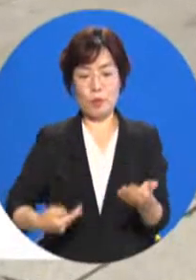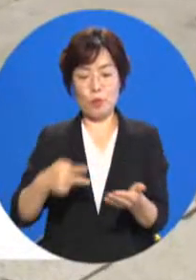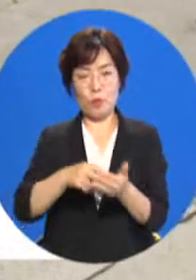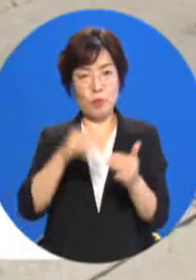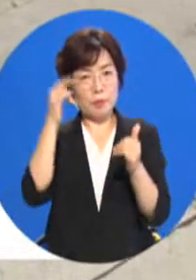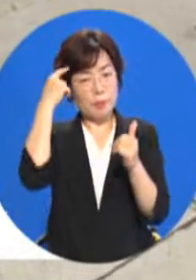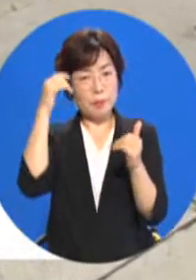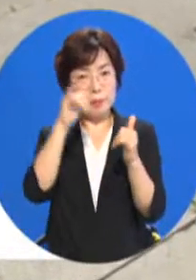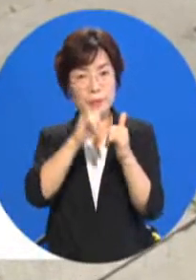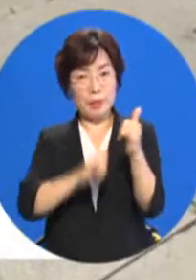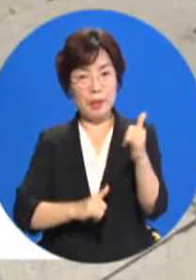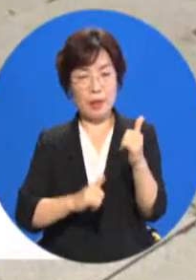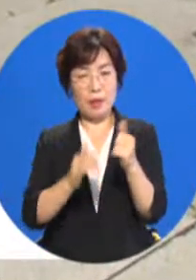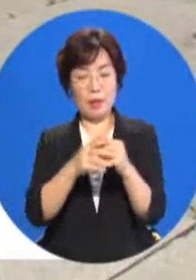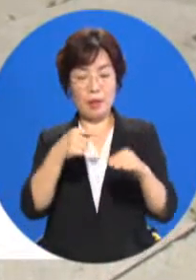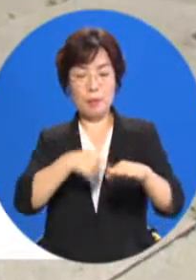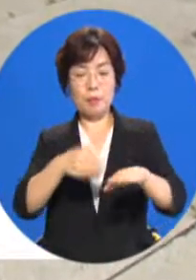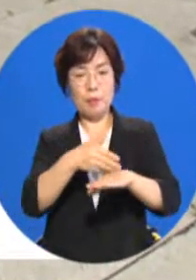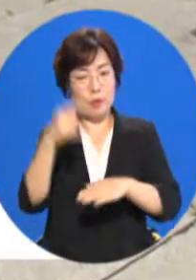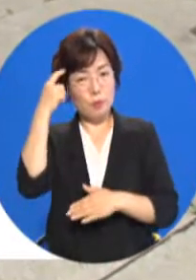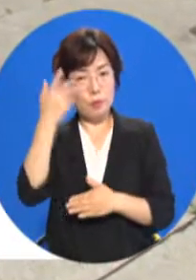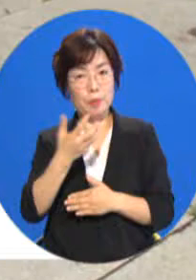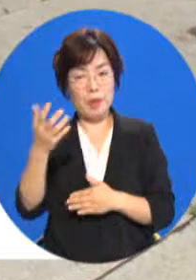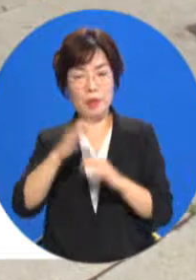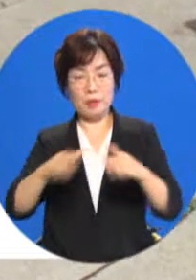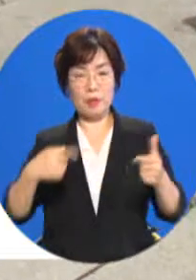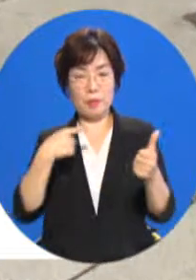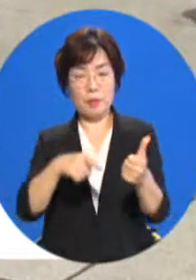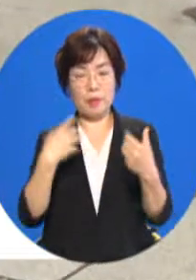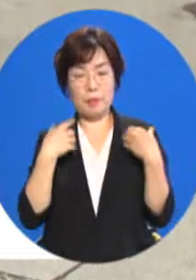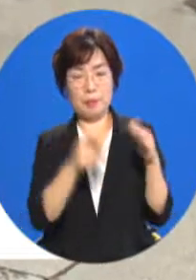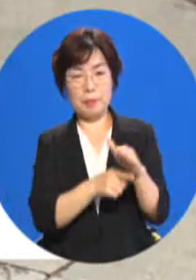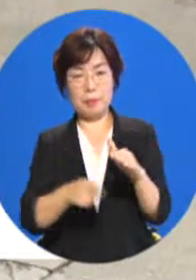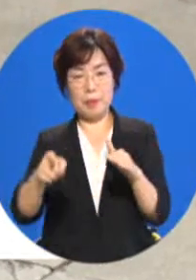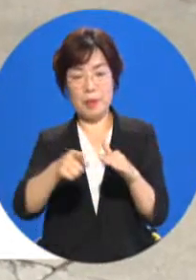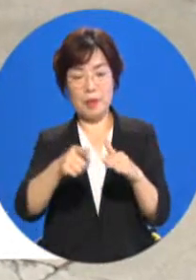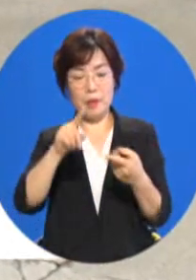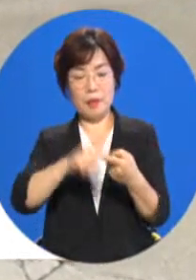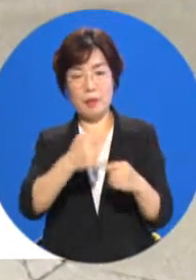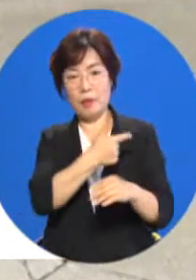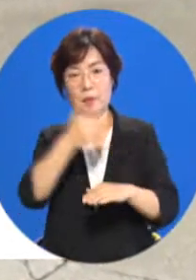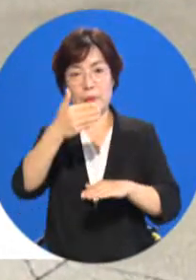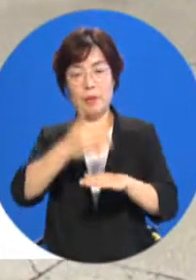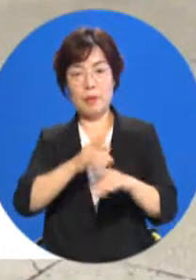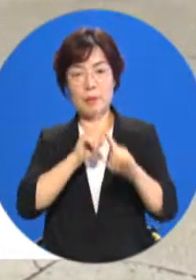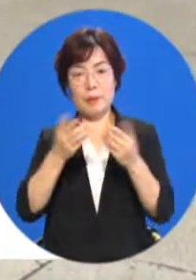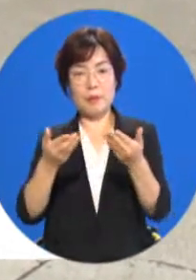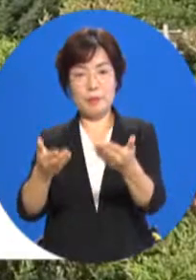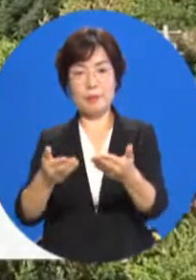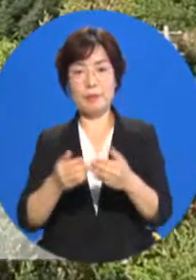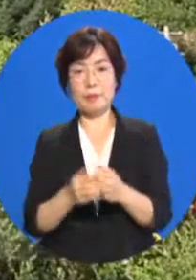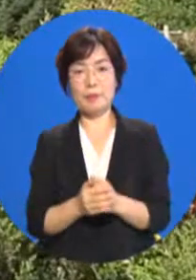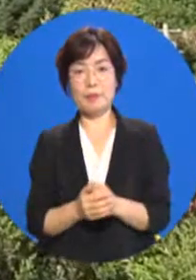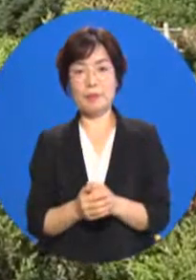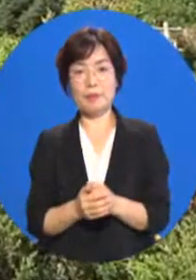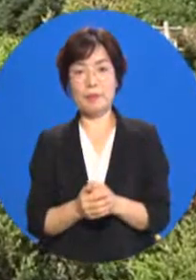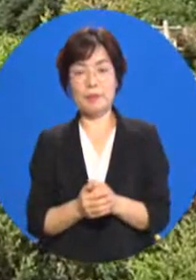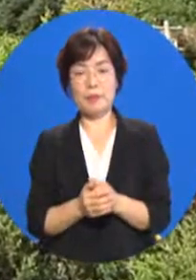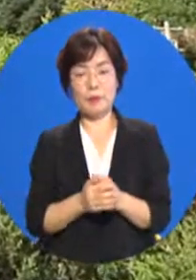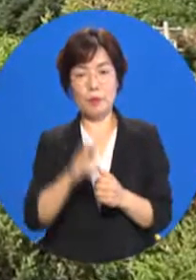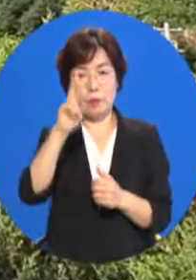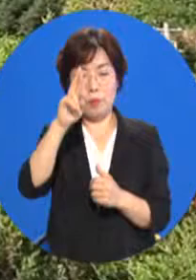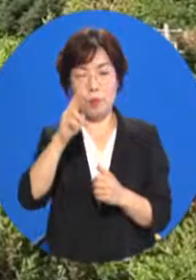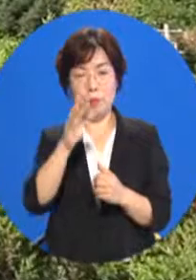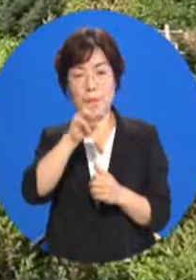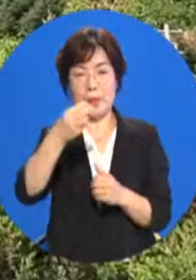정신, 우리의 민족 혼을 이렇게 담은 데에서 전라남도가 선두적인 역할을 하는데 너무 감사하고 고맙다는 그런 말도 들었습니다. 고구려와